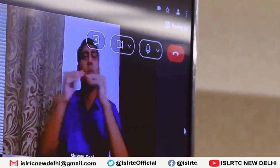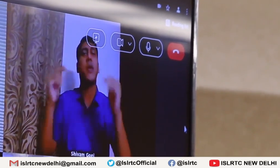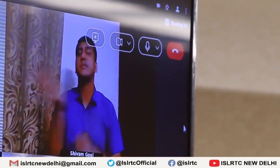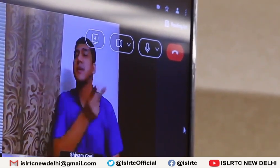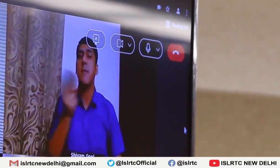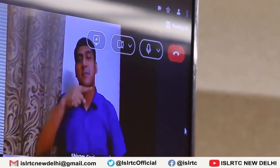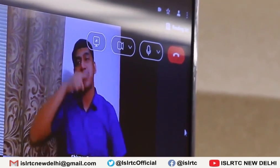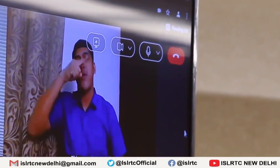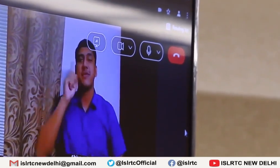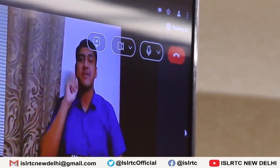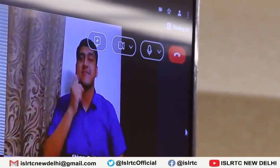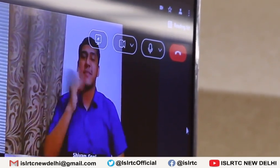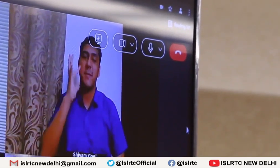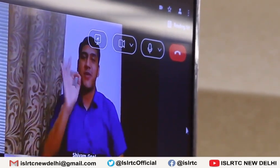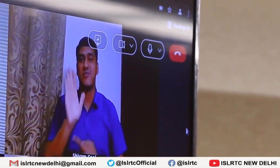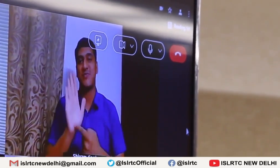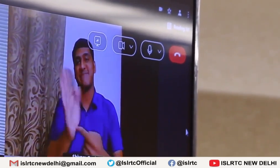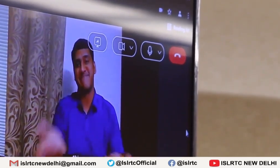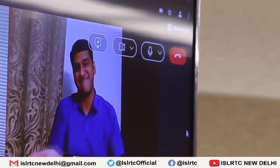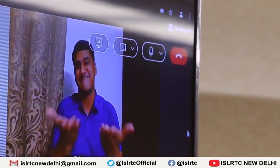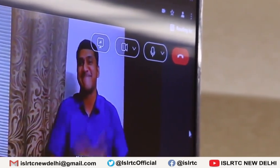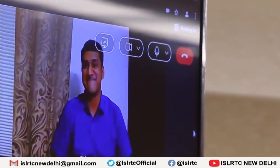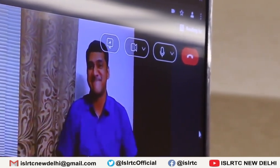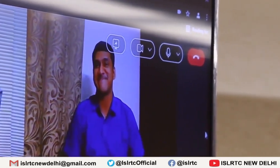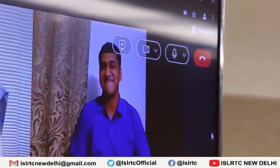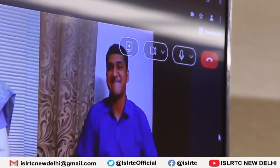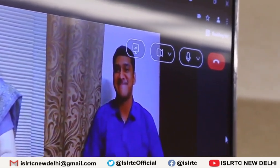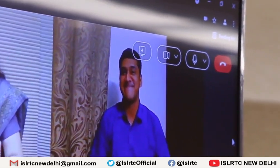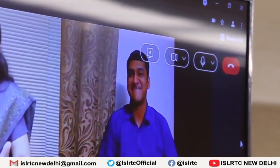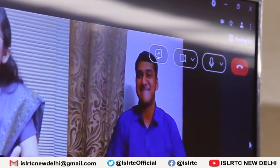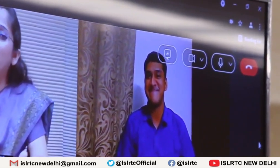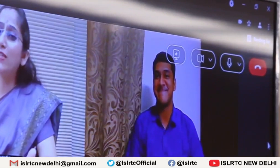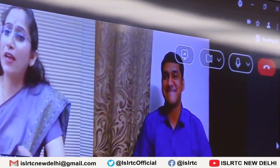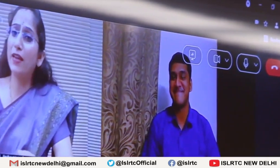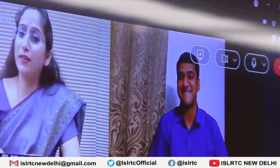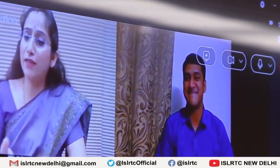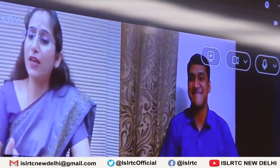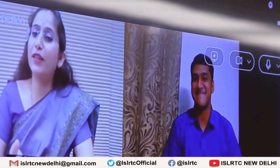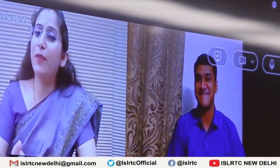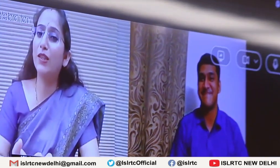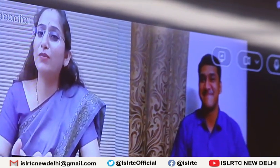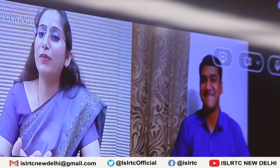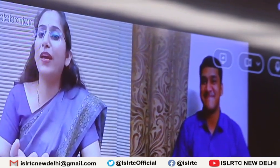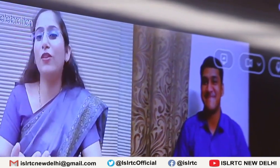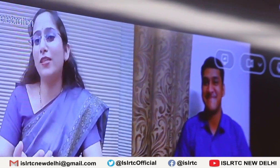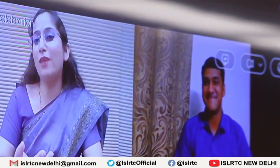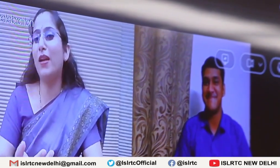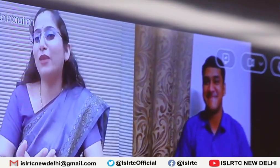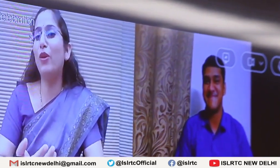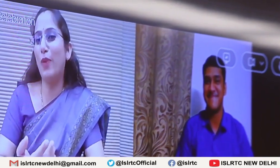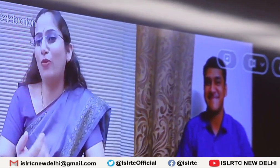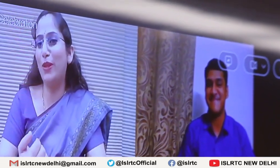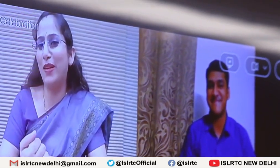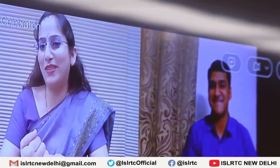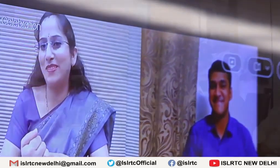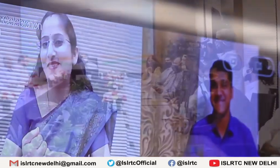ज़्यादा एक्सेसिबिलिटी मिले। जैसे कि बोलने वाली भाषा में जो ग्रामर, जो स्ट्रक्चर होता है, वैसे ही सांकेतिक भाषा में भी है, और ये हमारे लिए बहुत